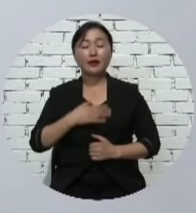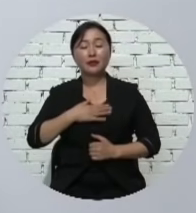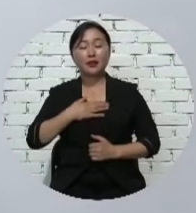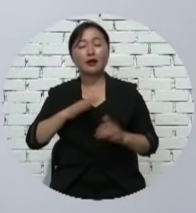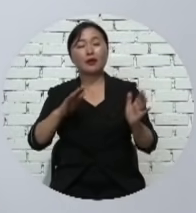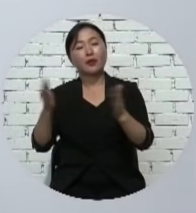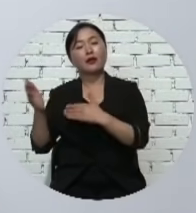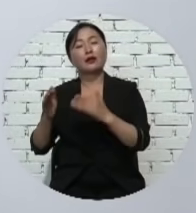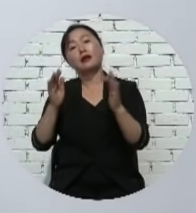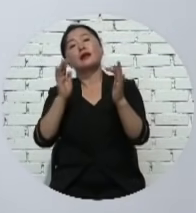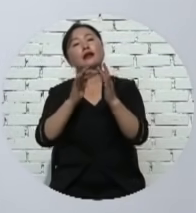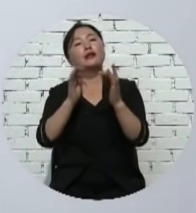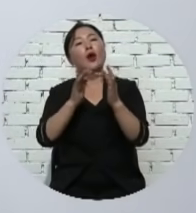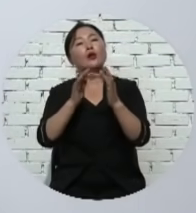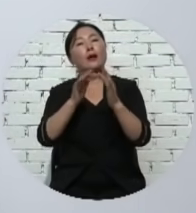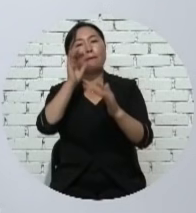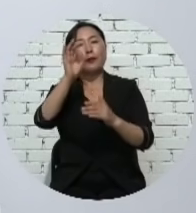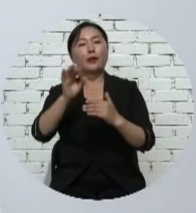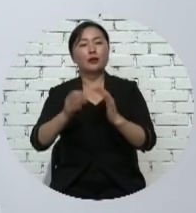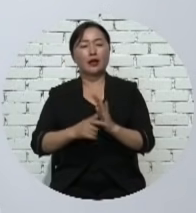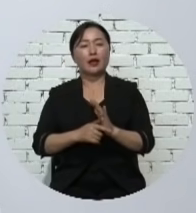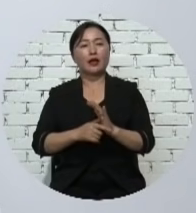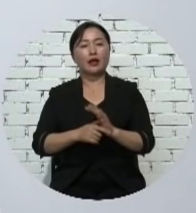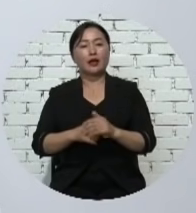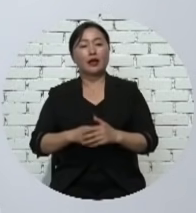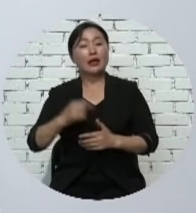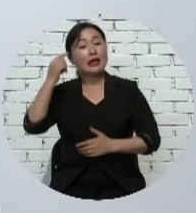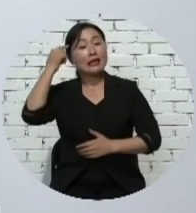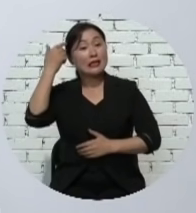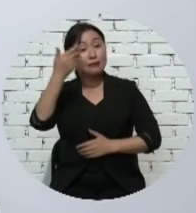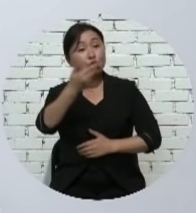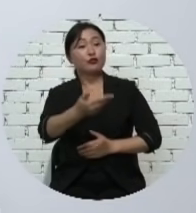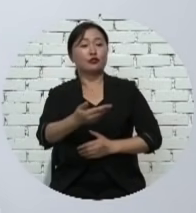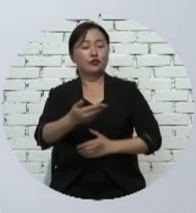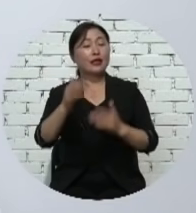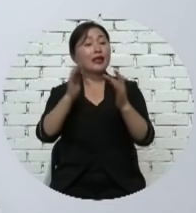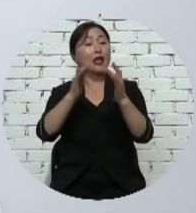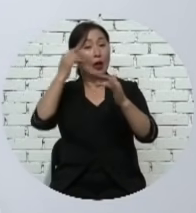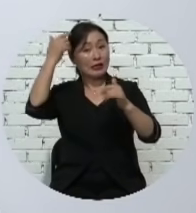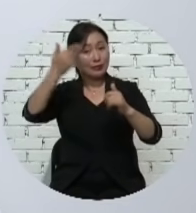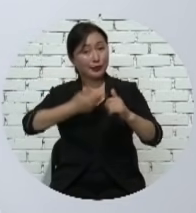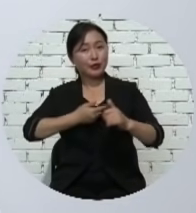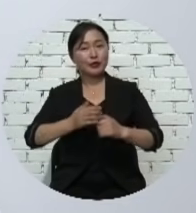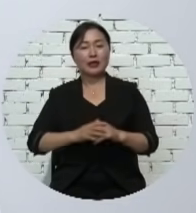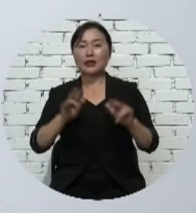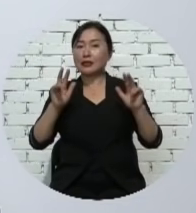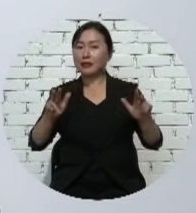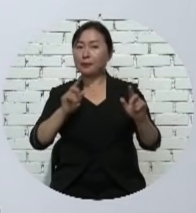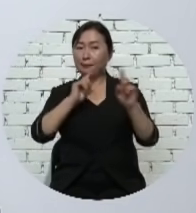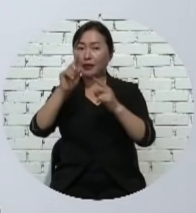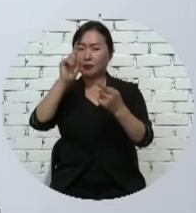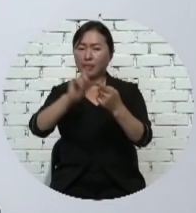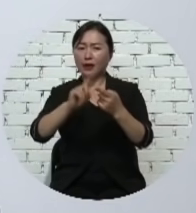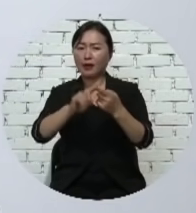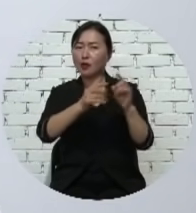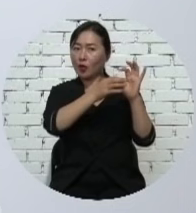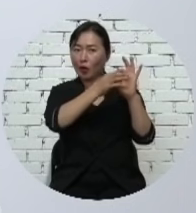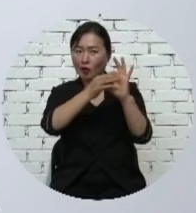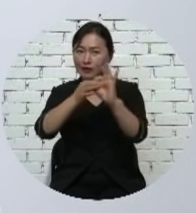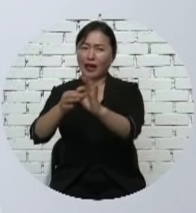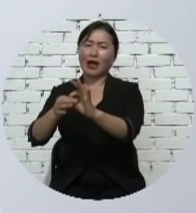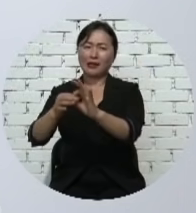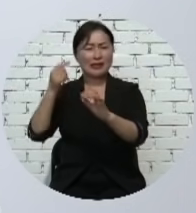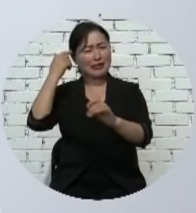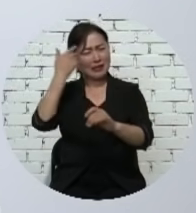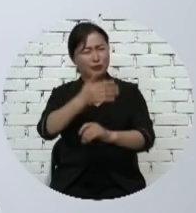인터넷 온라인으로 우리 시청자 여러분들이 질문을 많이 올려주고 계신데 예. 지금 말씀하신 거에 연장선상